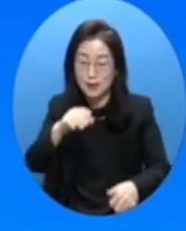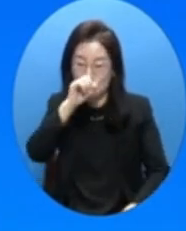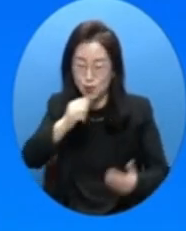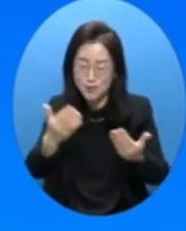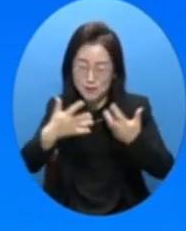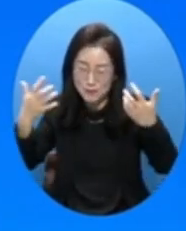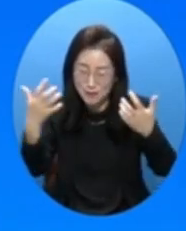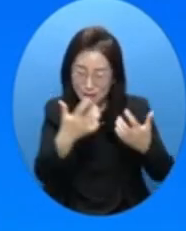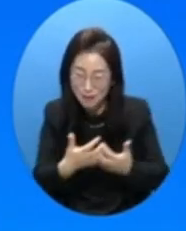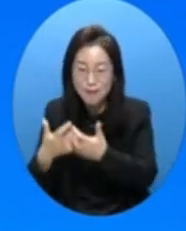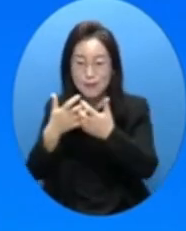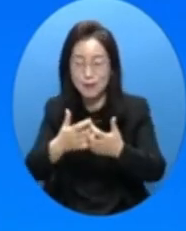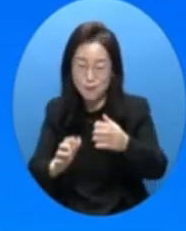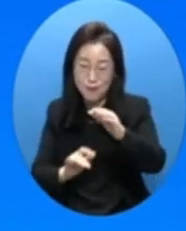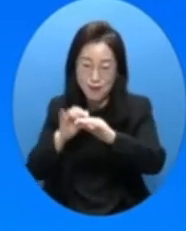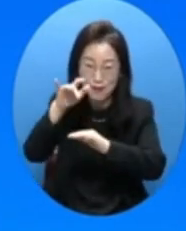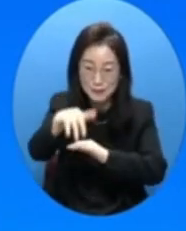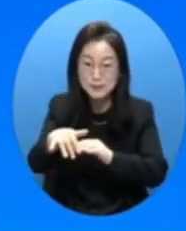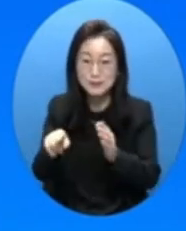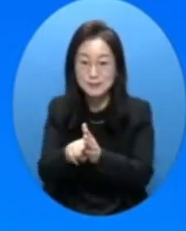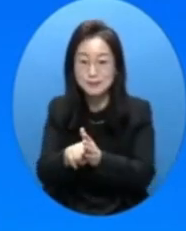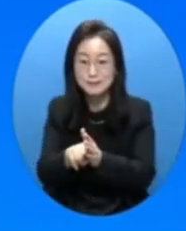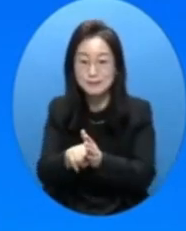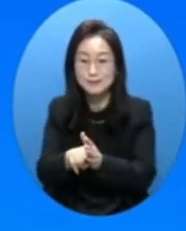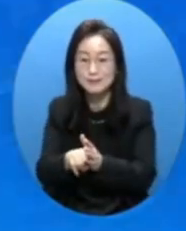차고 넘쳐나게 될 것입니다.